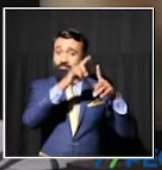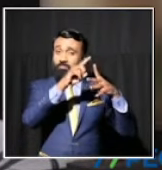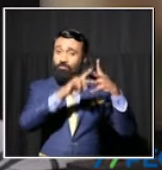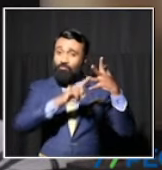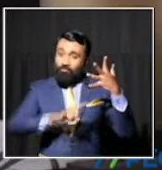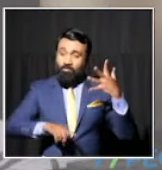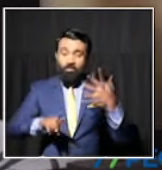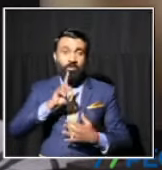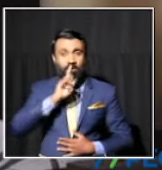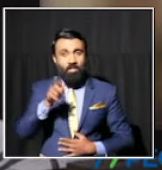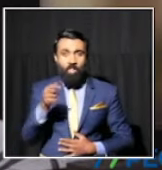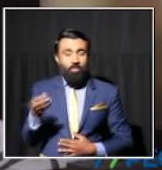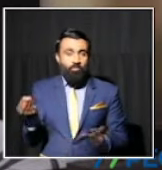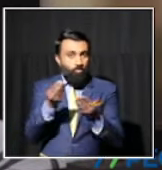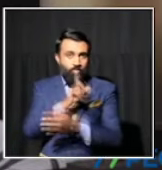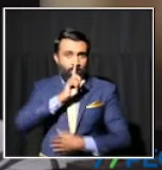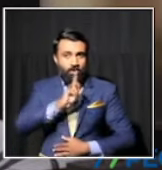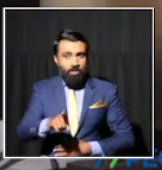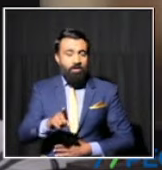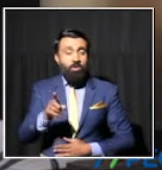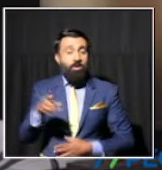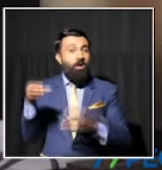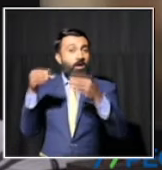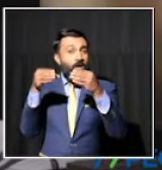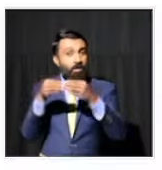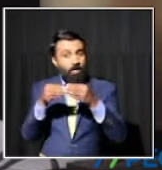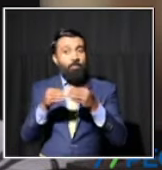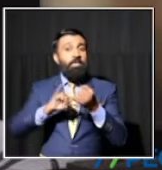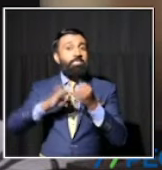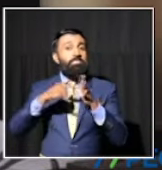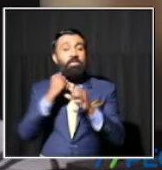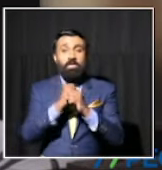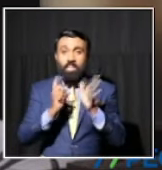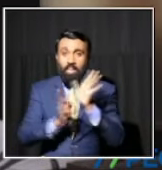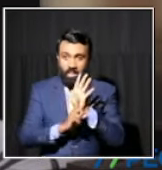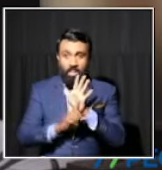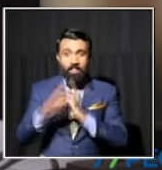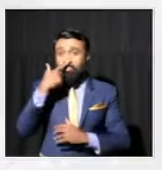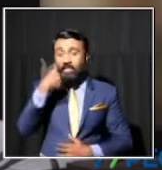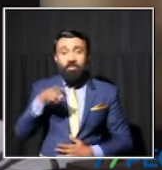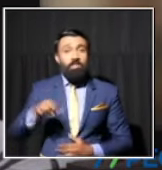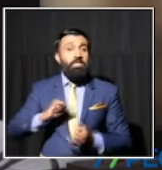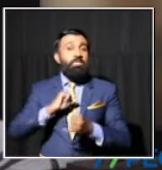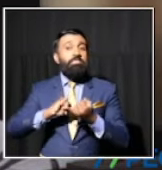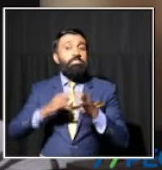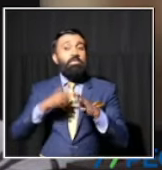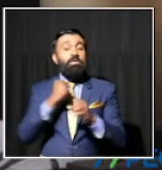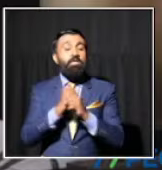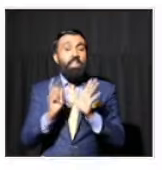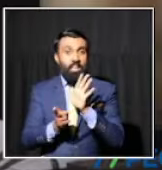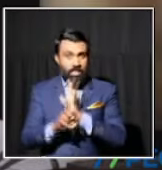කියන්නම් අනිත් ගනුදෙනු ටික ඔක්කොම. කක්කුට්ටයි කක්කුට්ටගේ ගෝලේ දෙන්නම සාගර රත්නායක ඇදේට යන්නේ. දැන් තෙල් ගැන මෙතෙන්ට කියන්නේ නෝ සාගර රත්නායක මොකද කරන්නේ? තමුන් ආසලා කවුරු